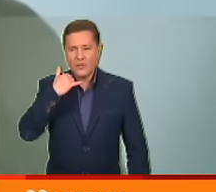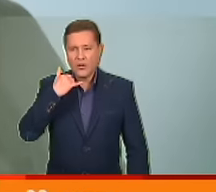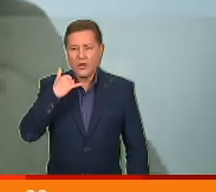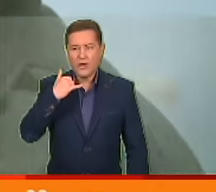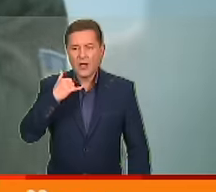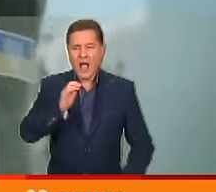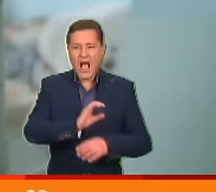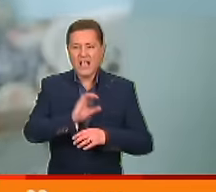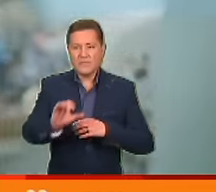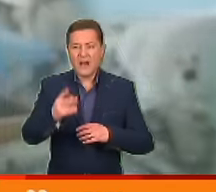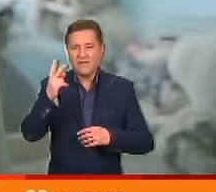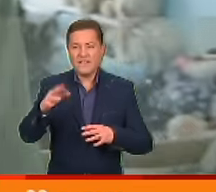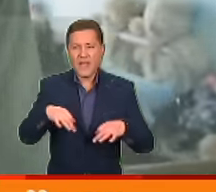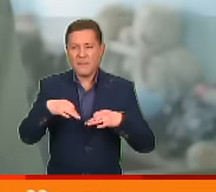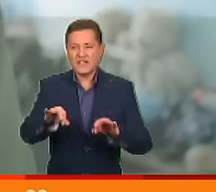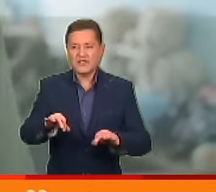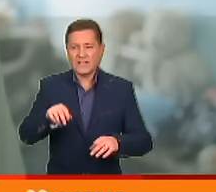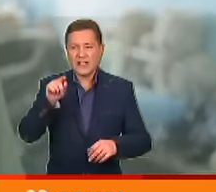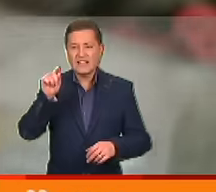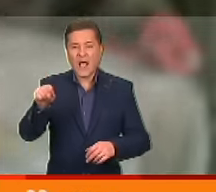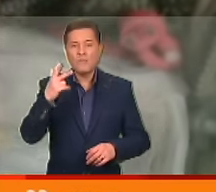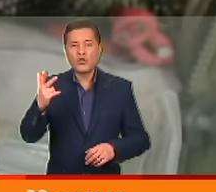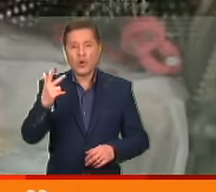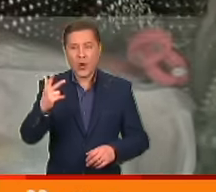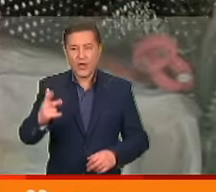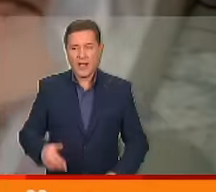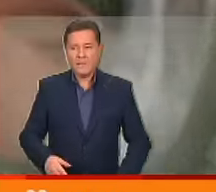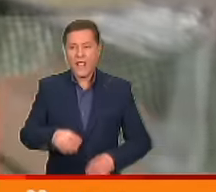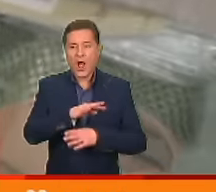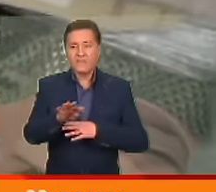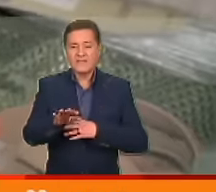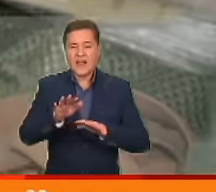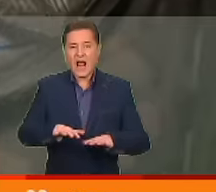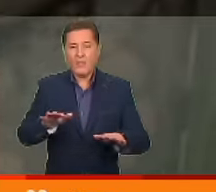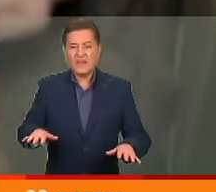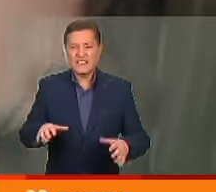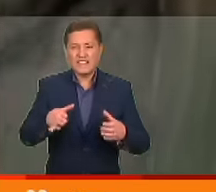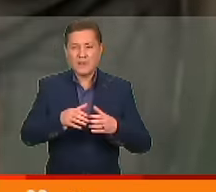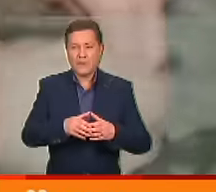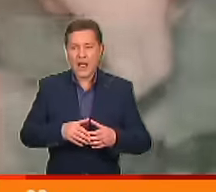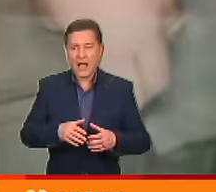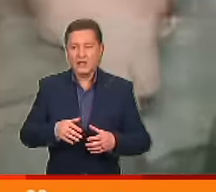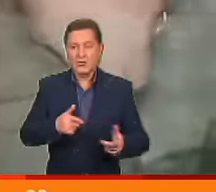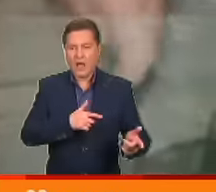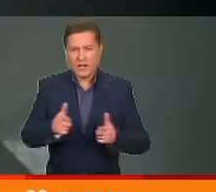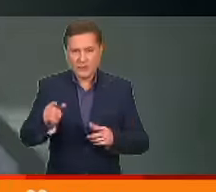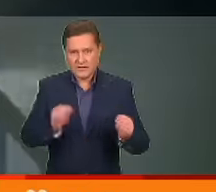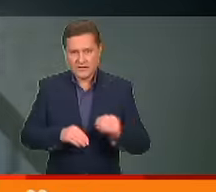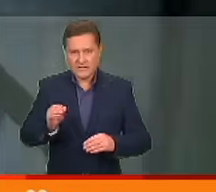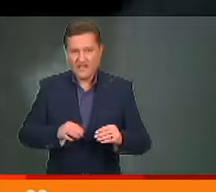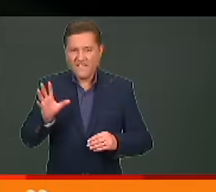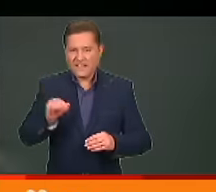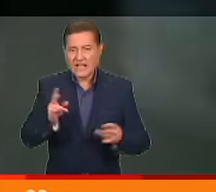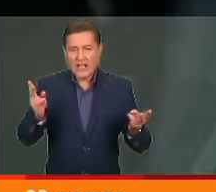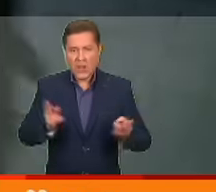Наташа, відправ дві машини. Там троє! Там троє! Обстріляли позиції бригади. Керівниця медпункту швидко збирає все